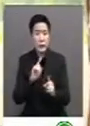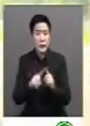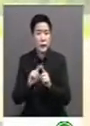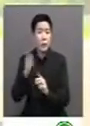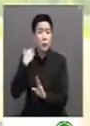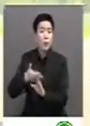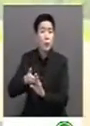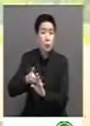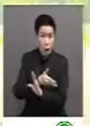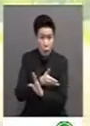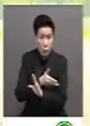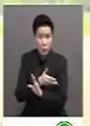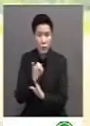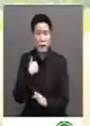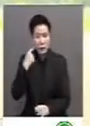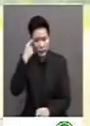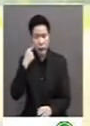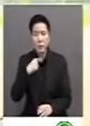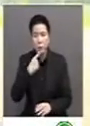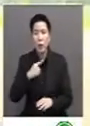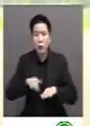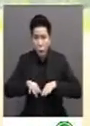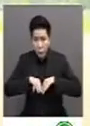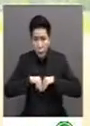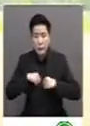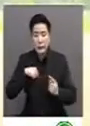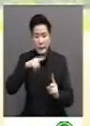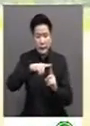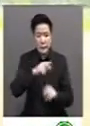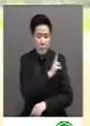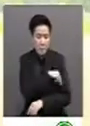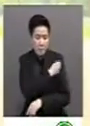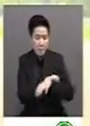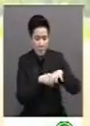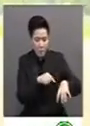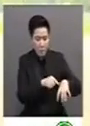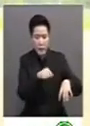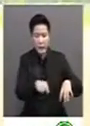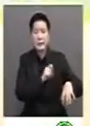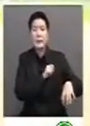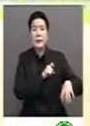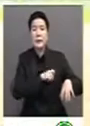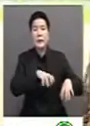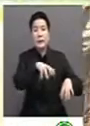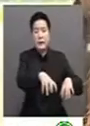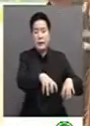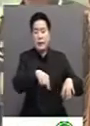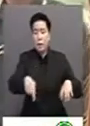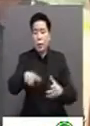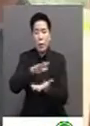น้านี้เนี่ยก็เรียนยอมรับได้เลยว่าสถานพยาบาลศาสนสถานโรงเรียน